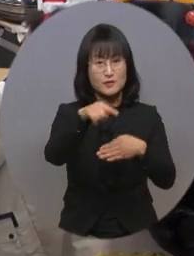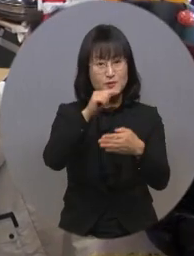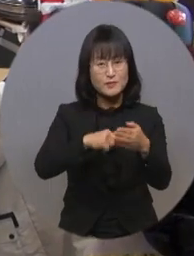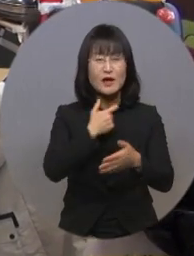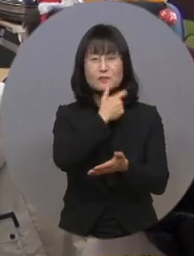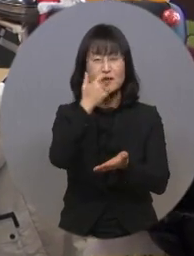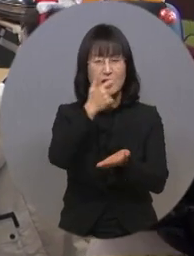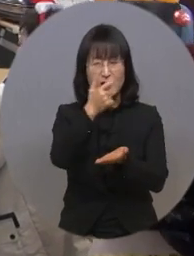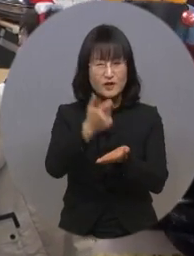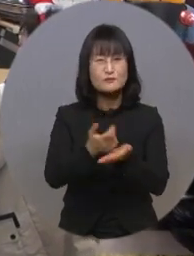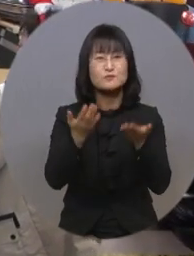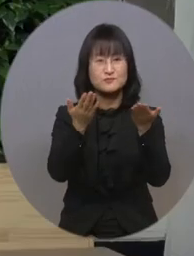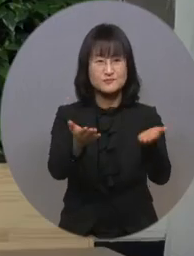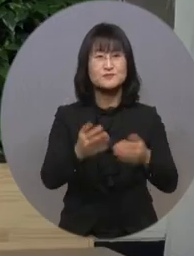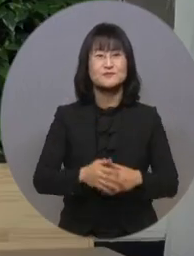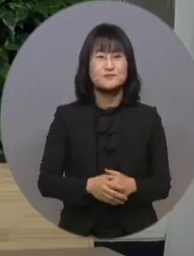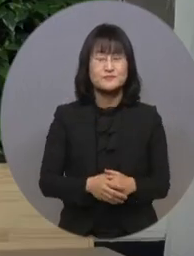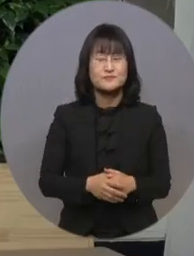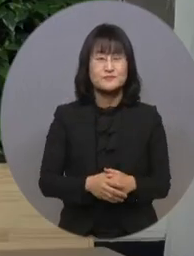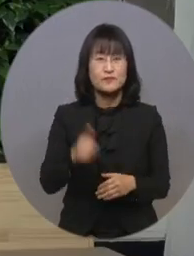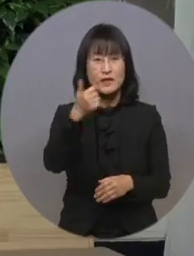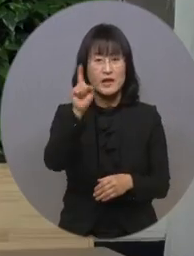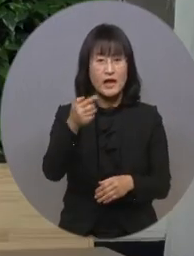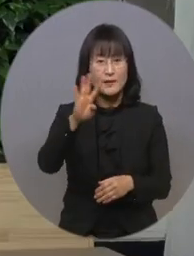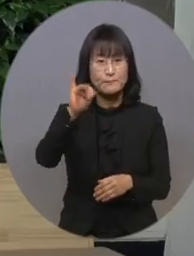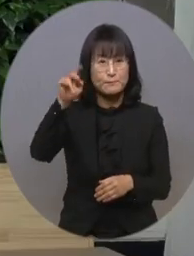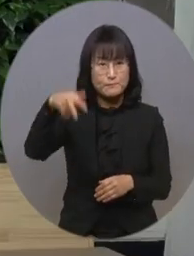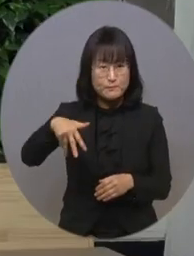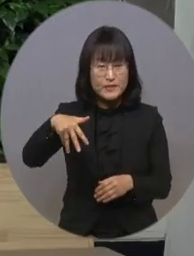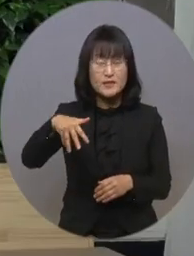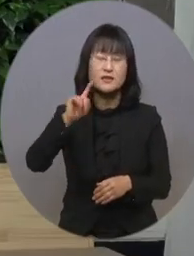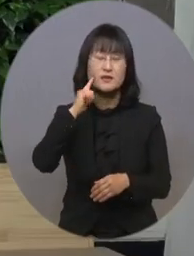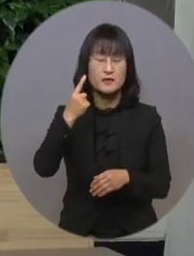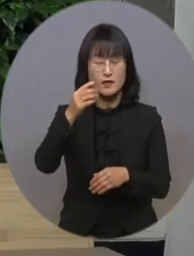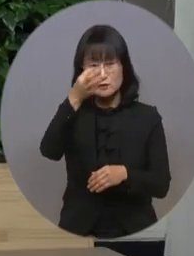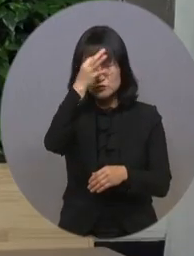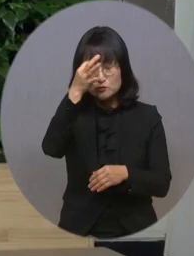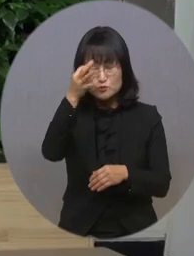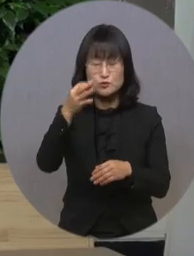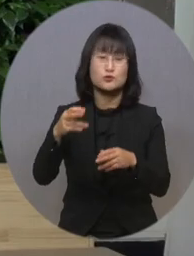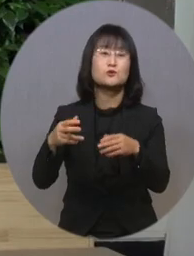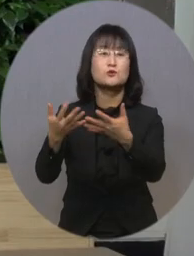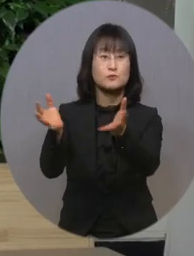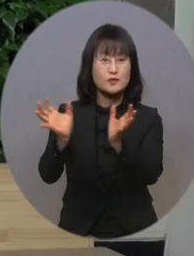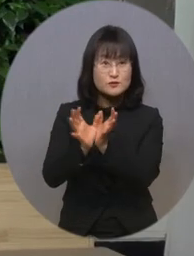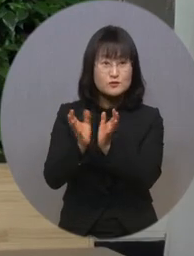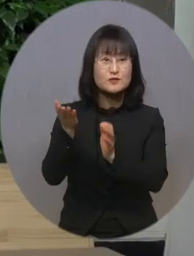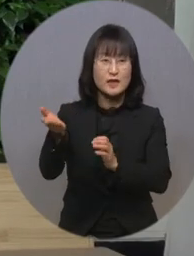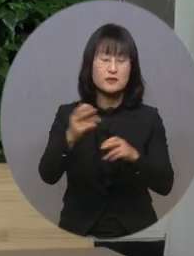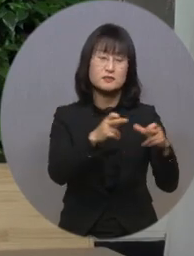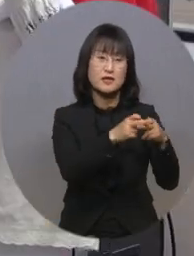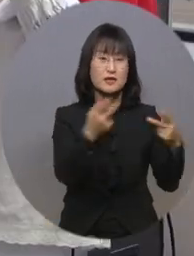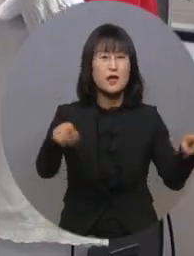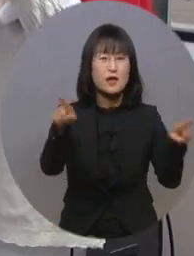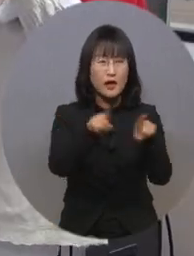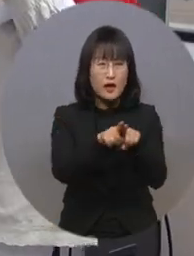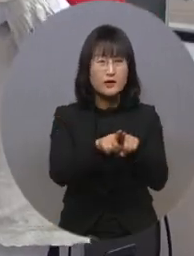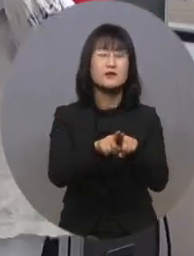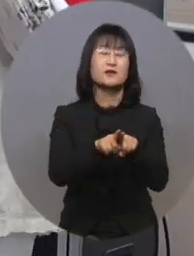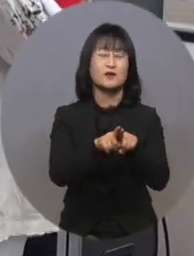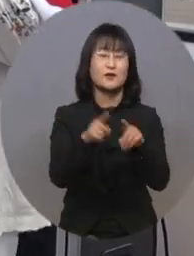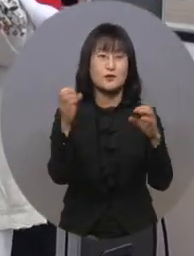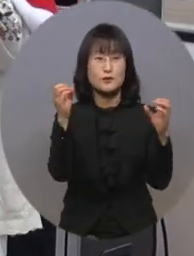마음에 감동을 주었습니다 한빛문화예술단들은 자주 장애인들과 소통하는 문화적인 행사를 가져